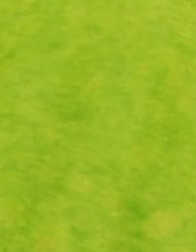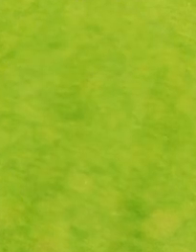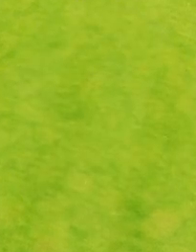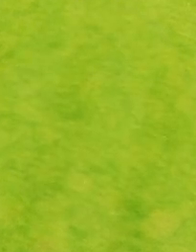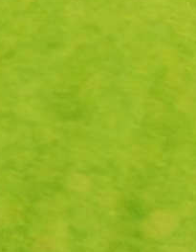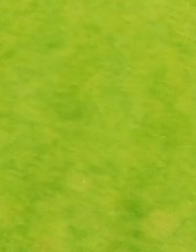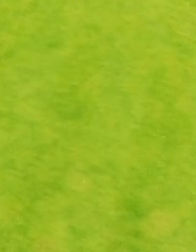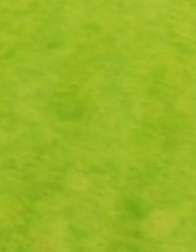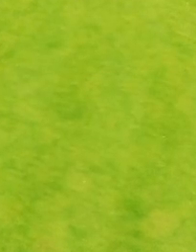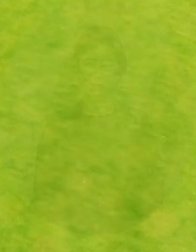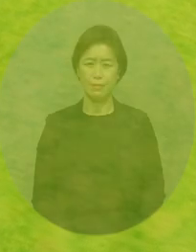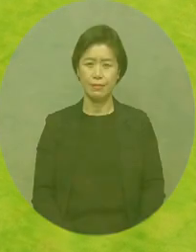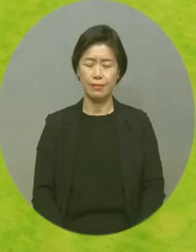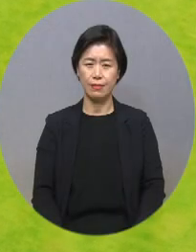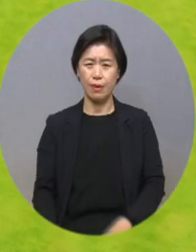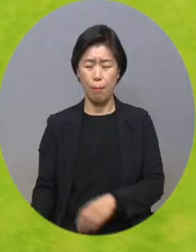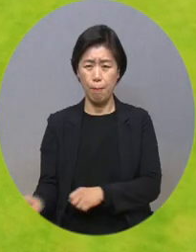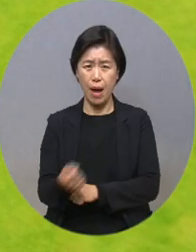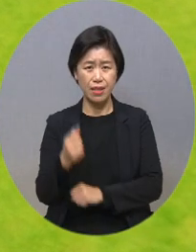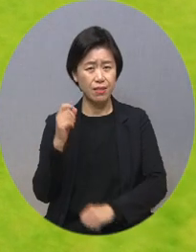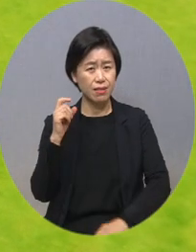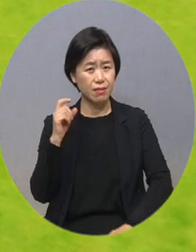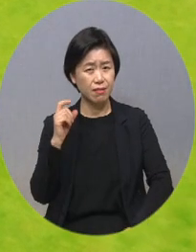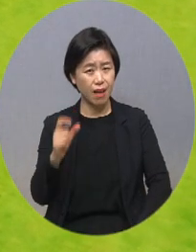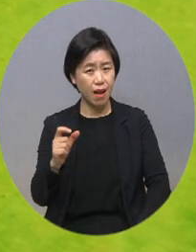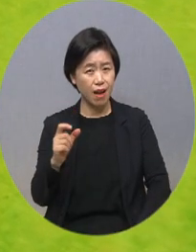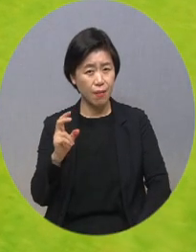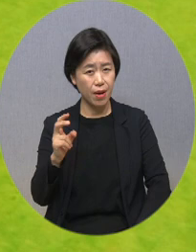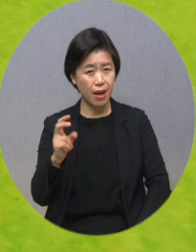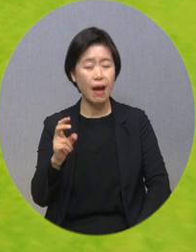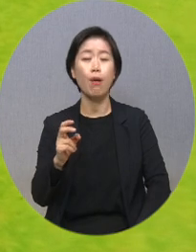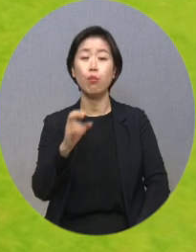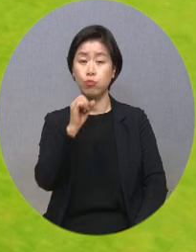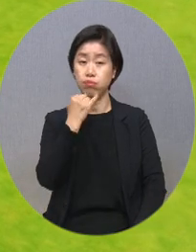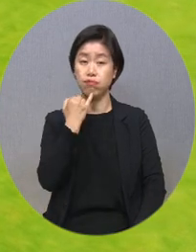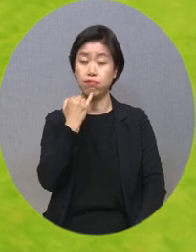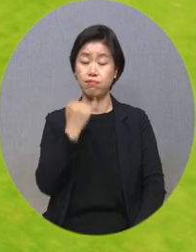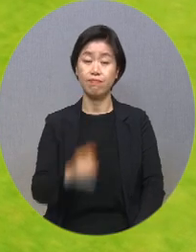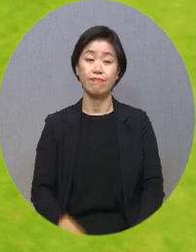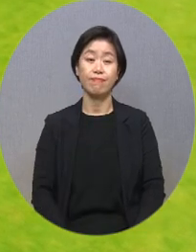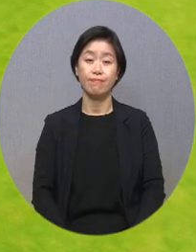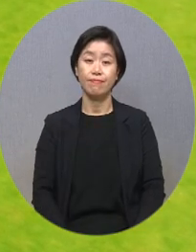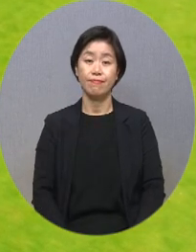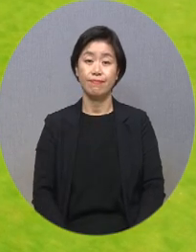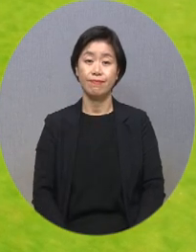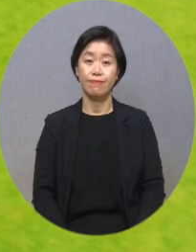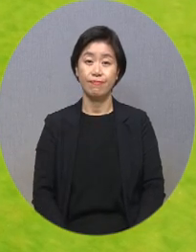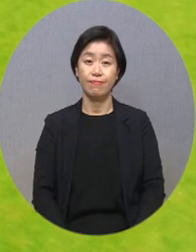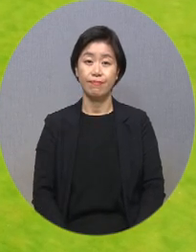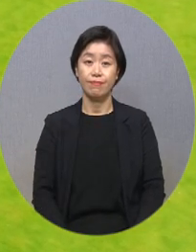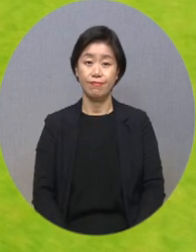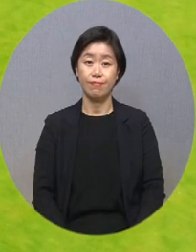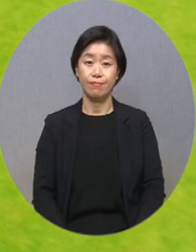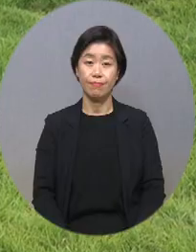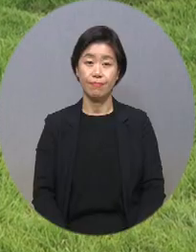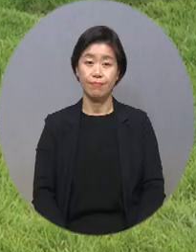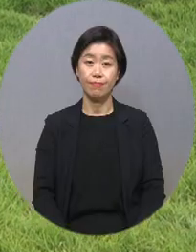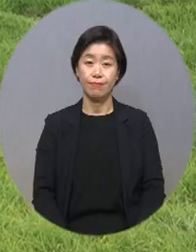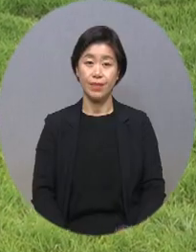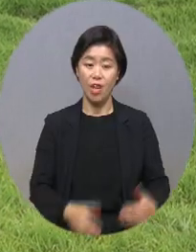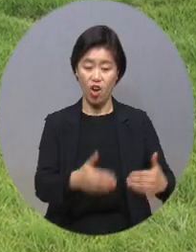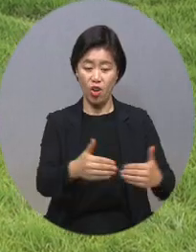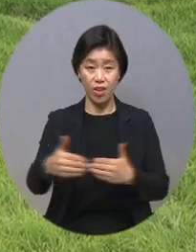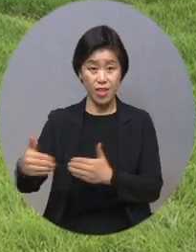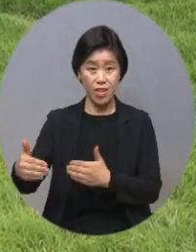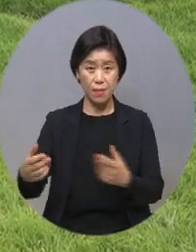아, 너무 센가? 아니야, 좋아. 좋아, 좋아, 좋아, 좋아, 좋아, 좋아, 좋아, 좋아, 좋아, 좋아. 나이 안 간다고? 깨거리. 현재 똑같은 상황이야. 같이 해야 돼. 연아,